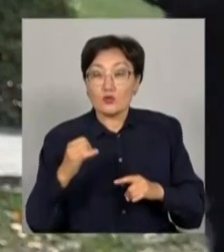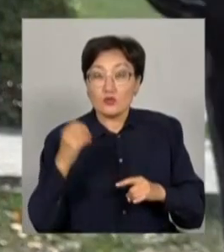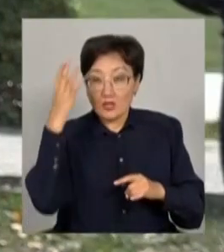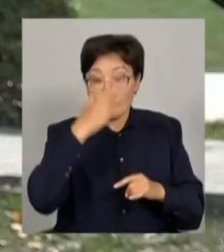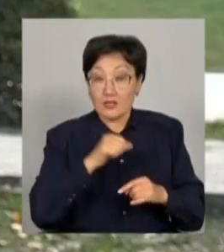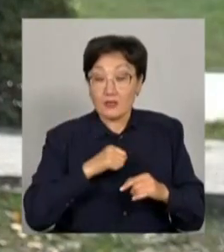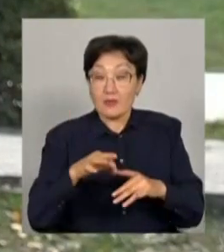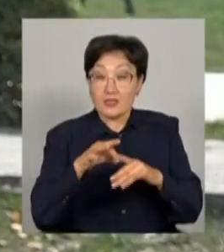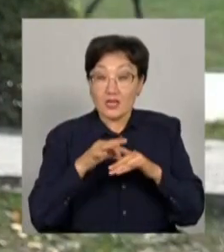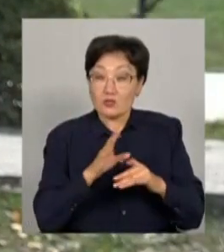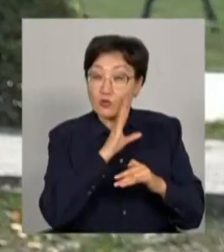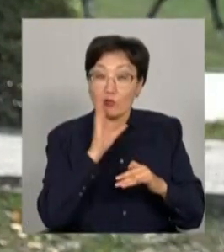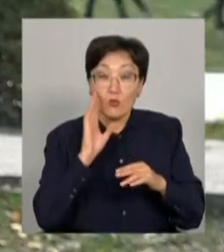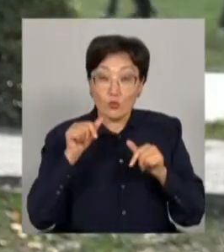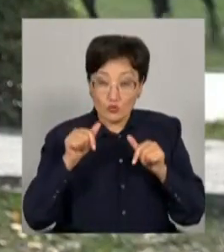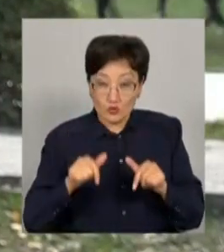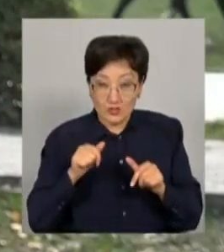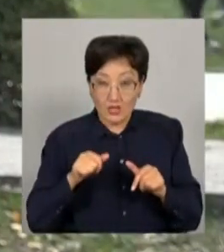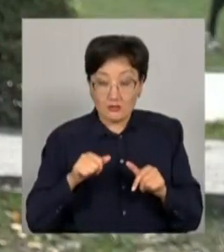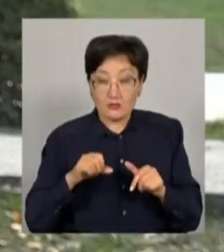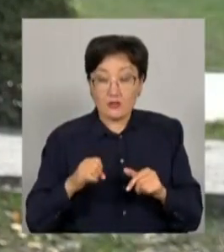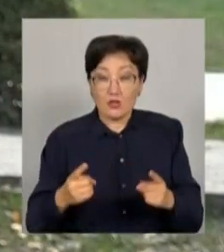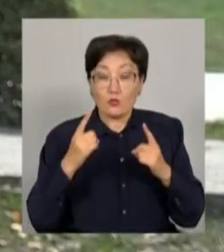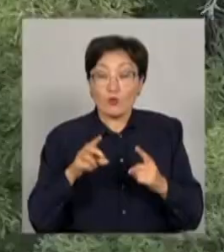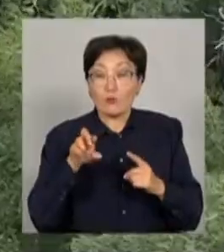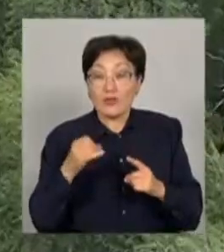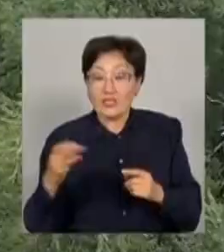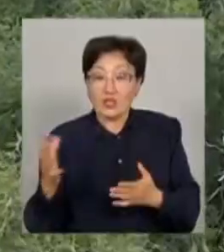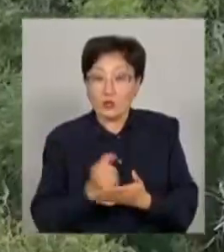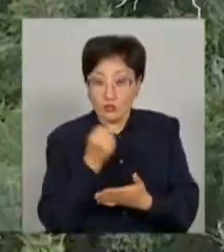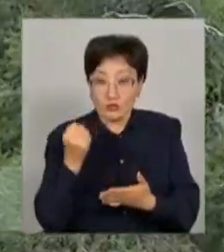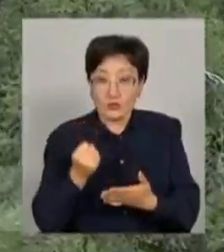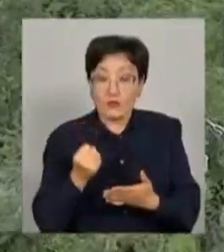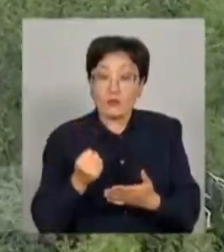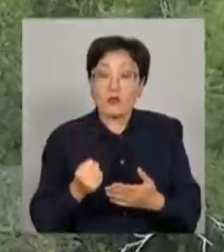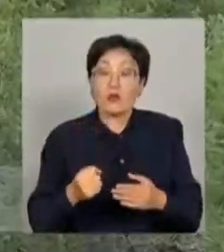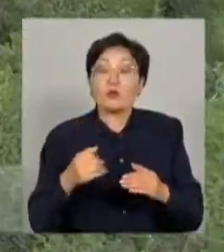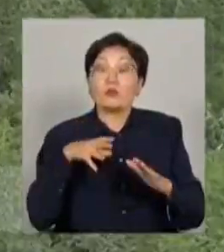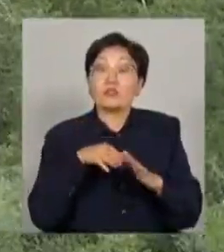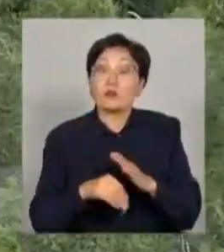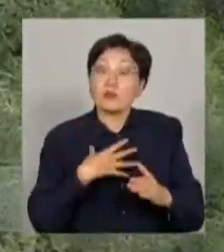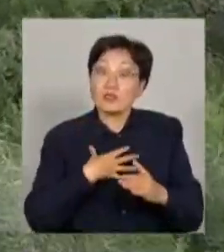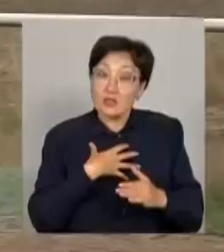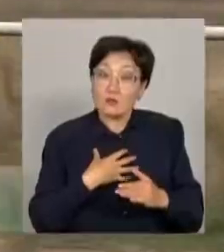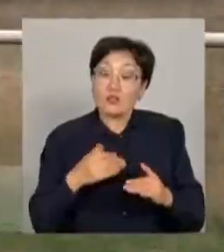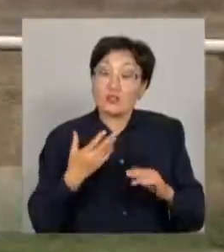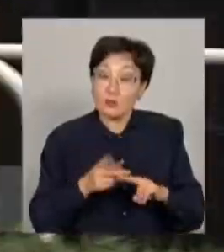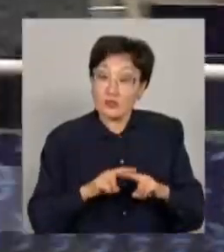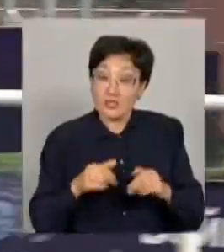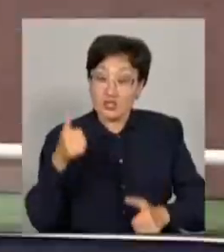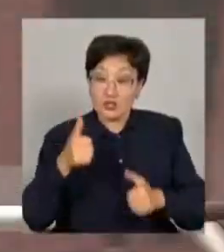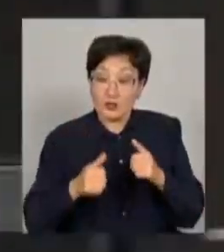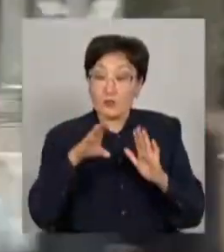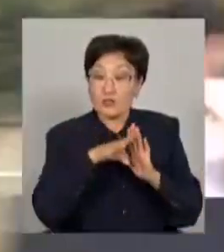келдім. Шешесі осында үлкен бәйгелерді ұтқан. Бәйге ұлттық спорттың ішіндегі ең маңыздыларының бірі. Қазір